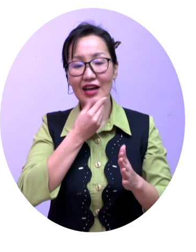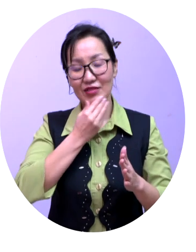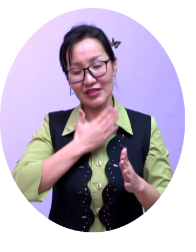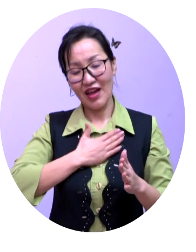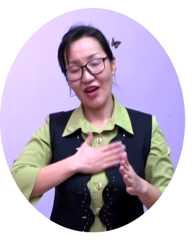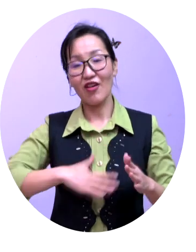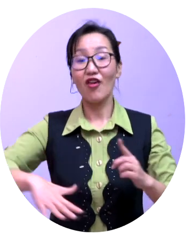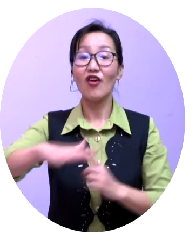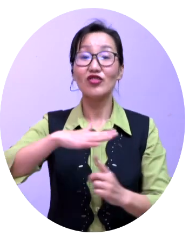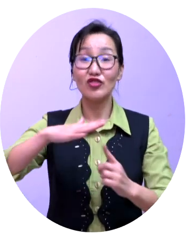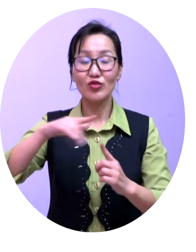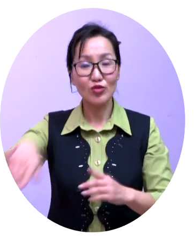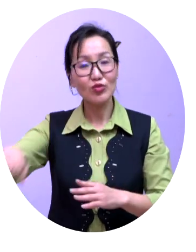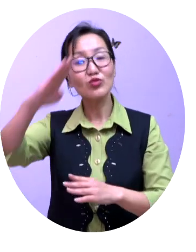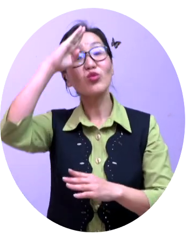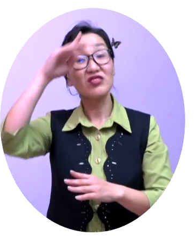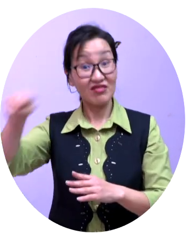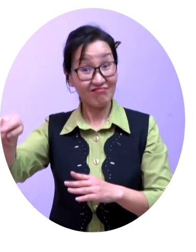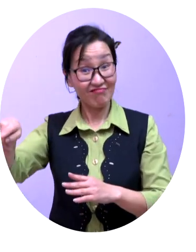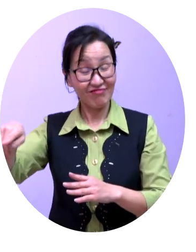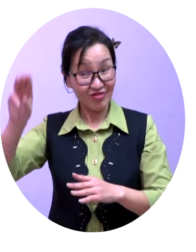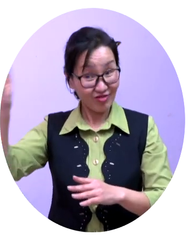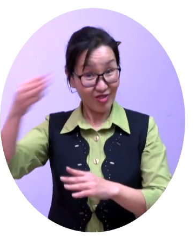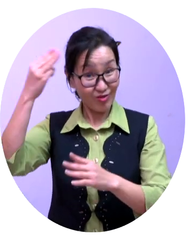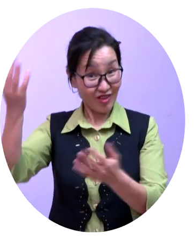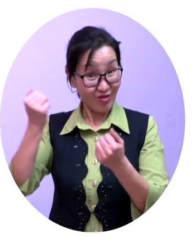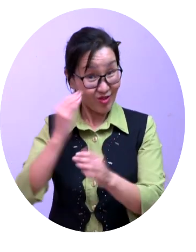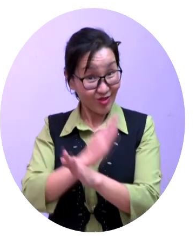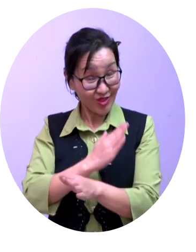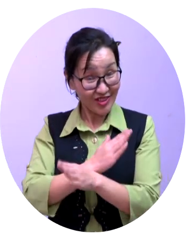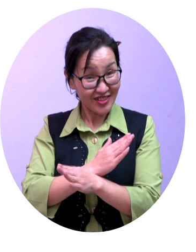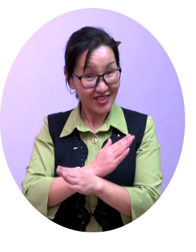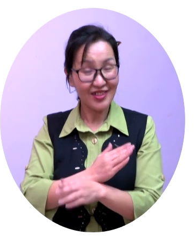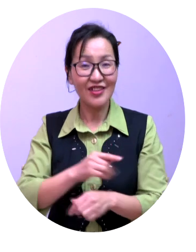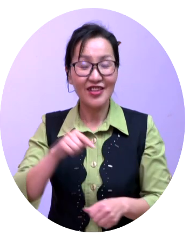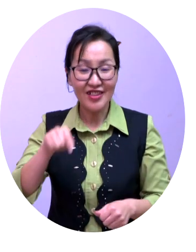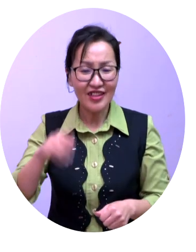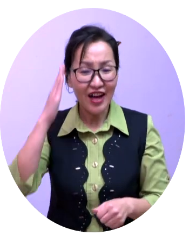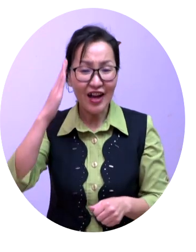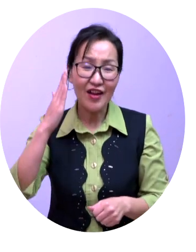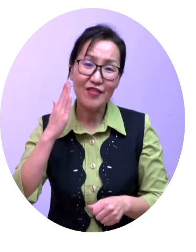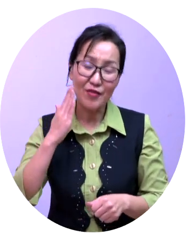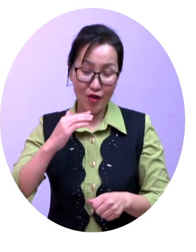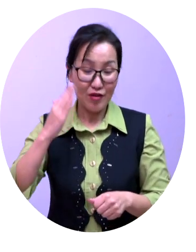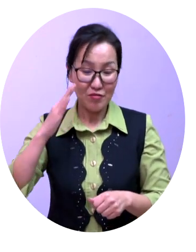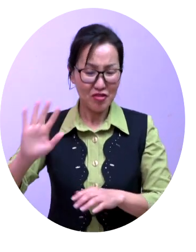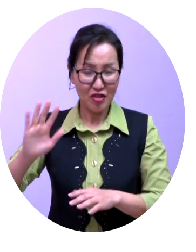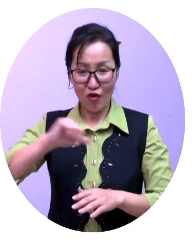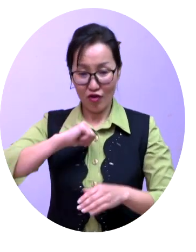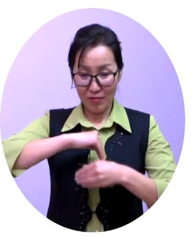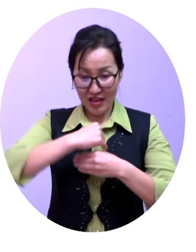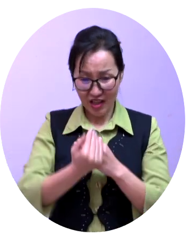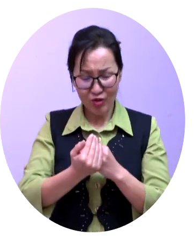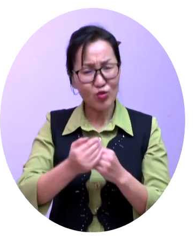гэдгийг тодруулсан төдийгүй бие даах нь чухал шүү гэдгийг хэлж сургамжилсныг эхээс